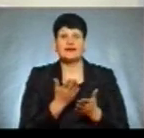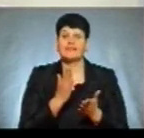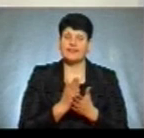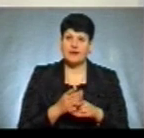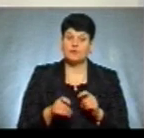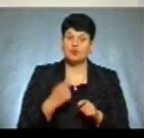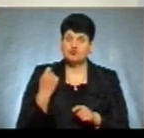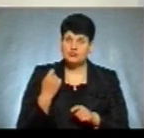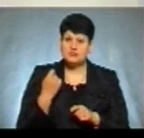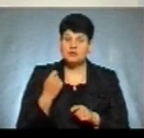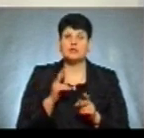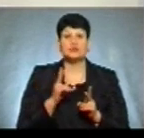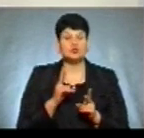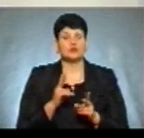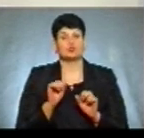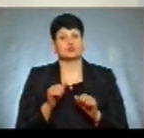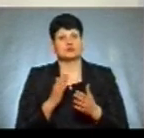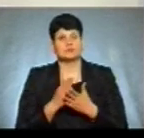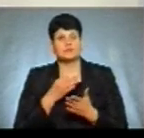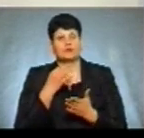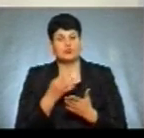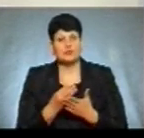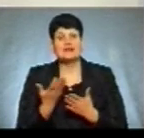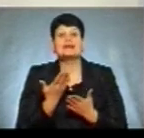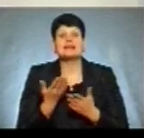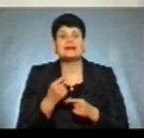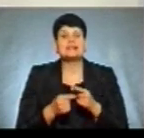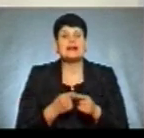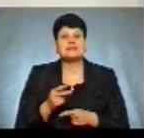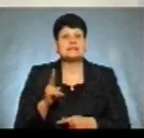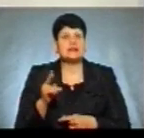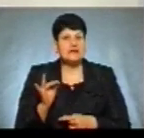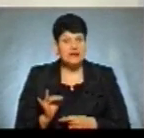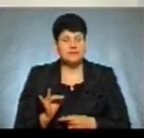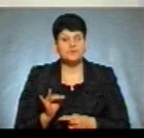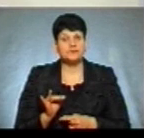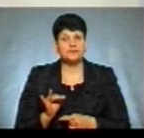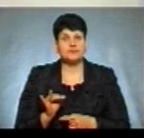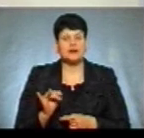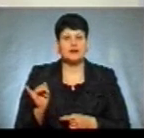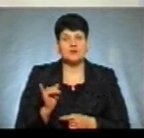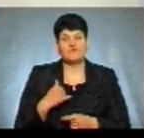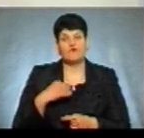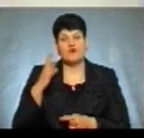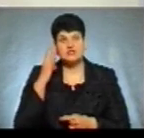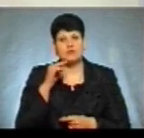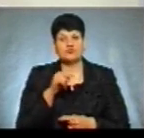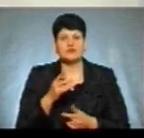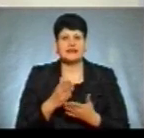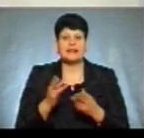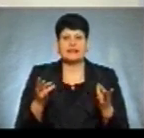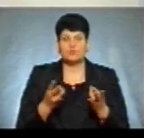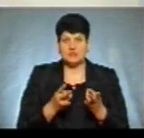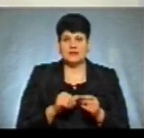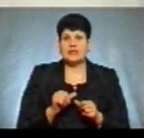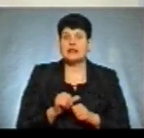порушення, за які можуть нести відповідальність, які наслідки, і вважаю, що він є необхідний. Крім